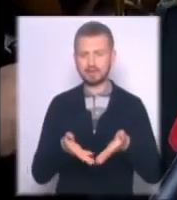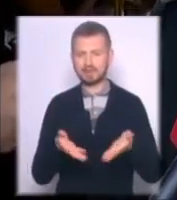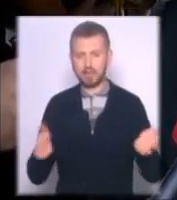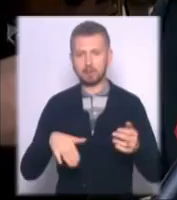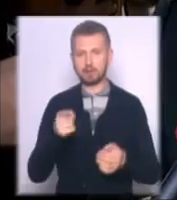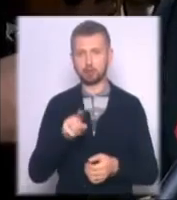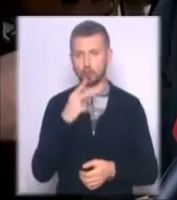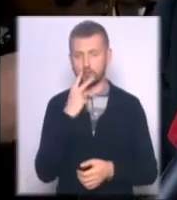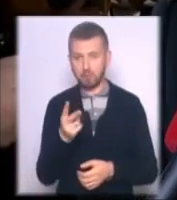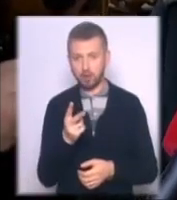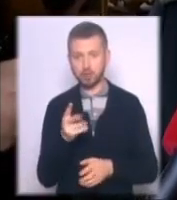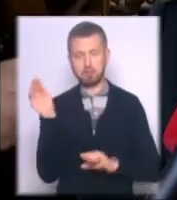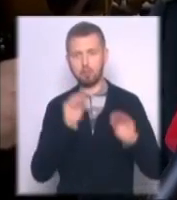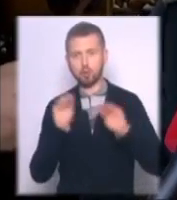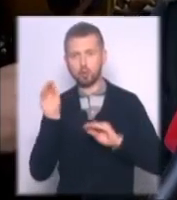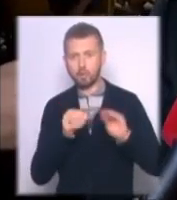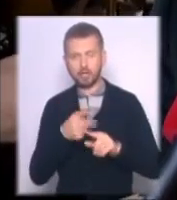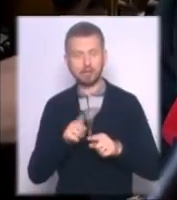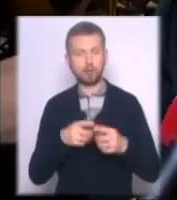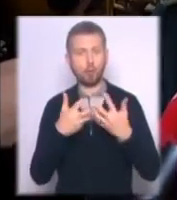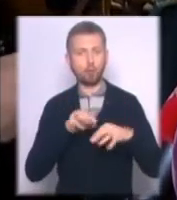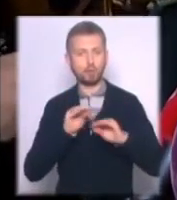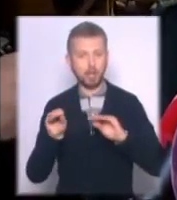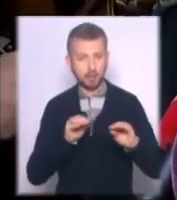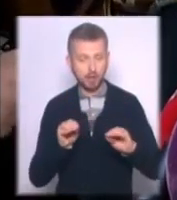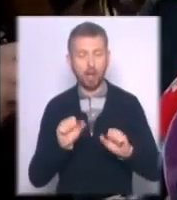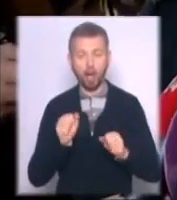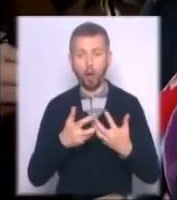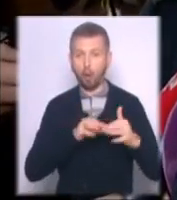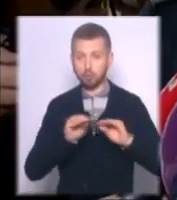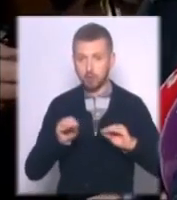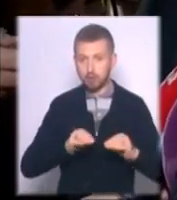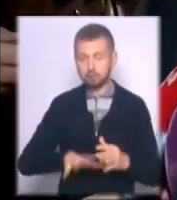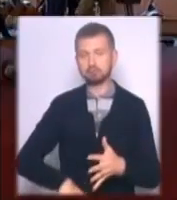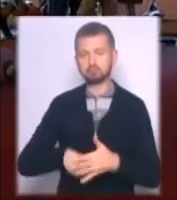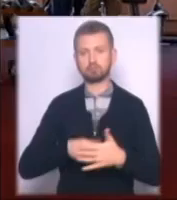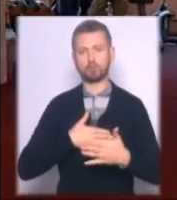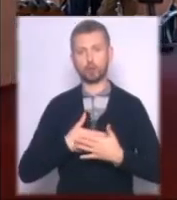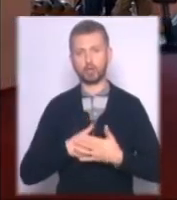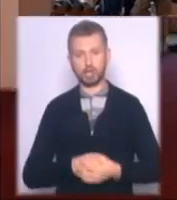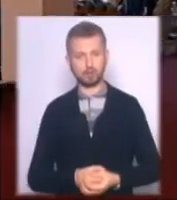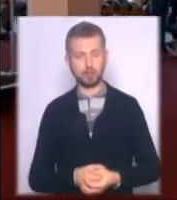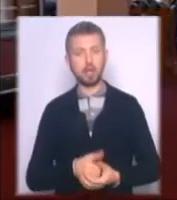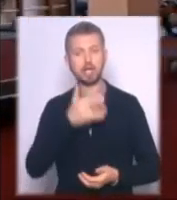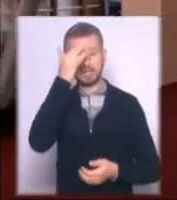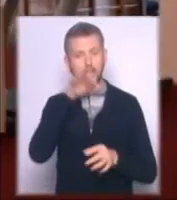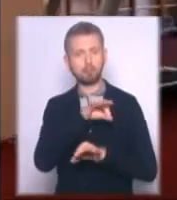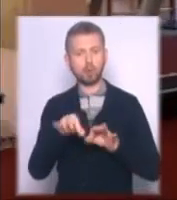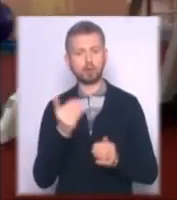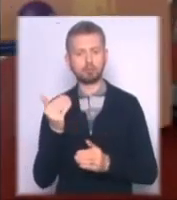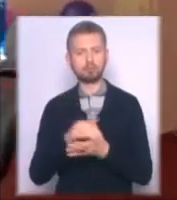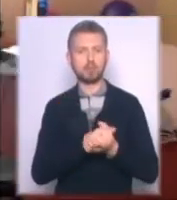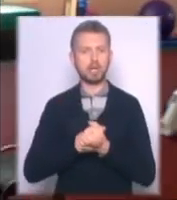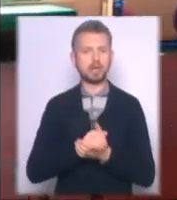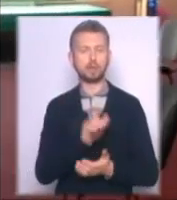бачили, монтування цього обладнання. А обладнання надано волонтерами. Ідея проєкту належить Лізі Українок